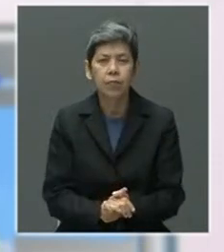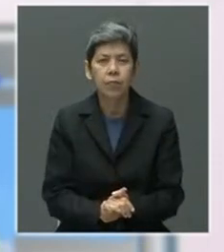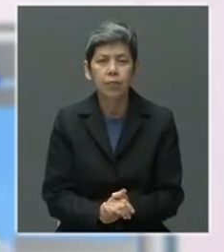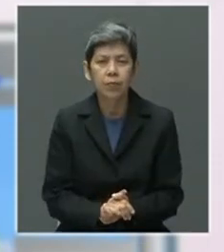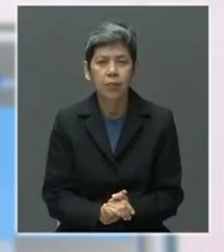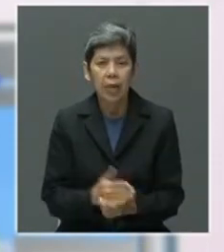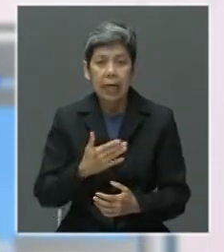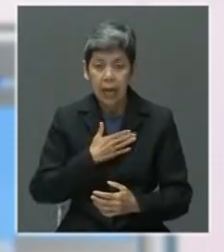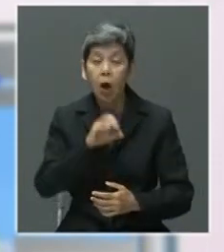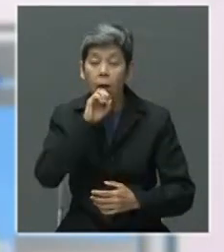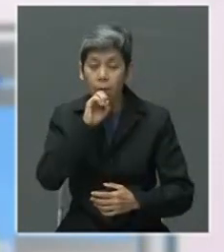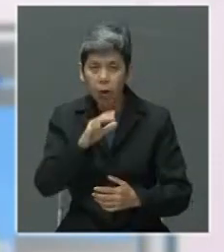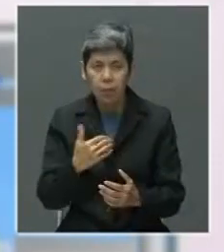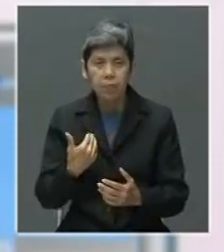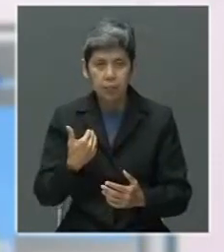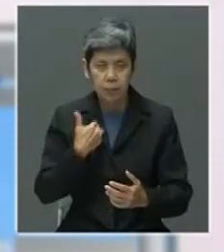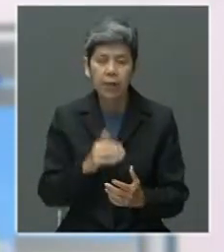คือยังไงครับกับ